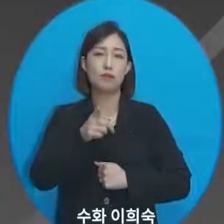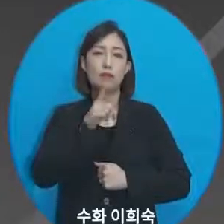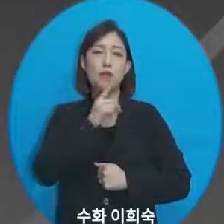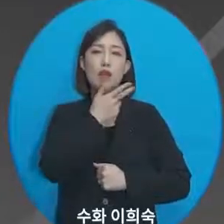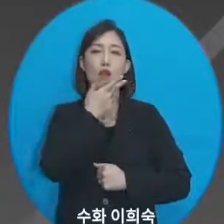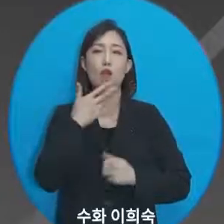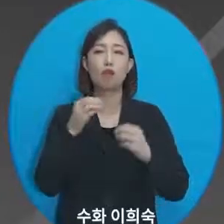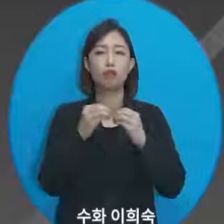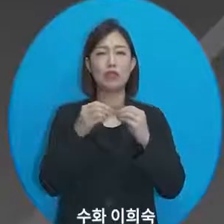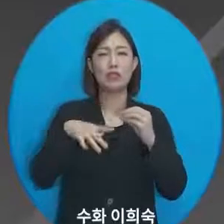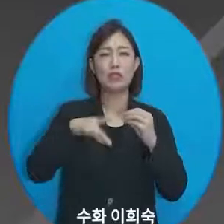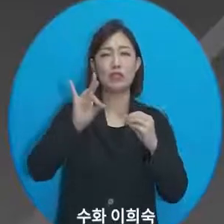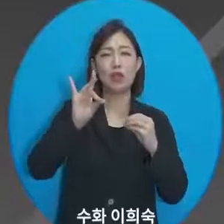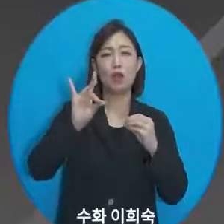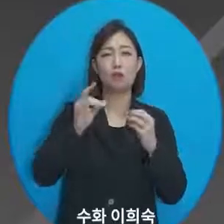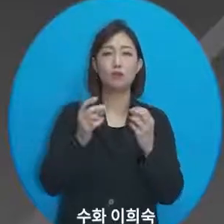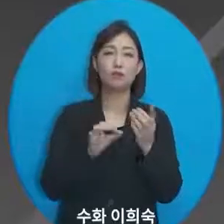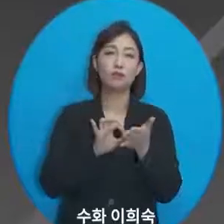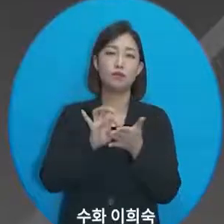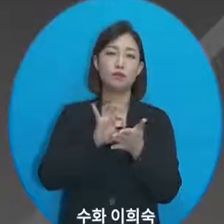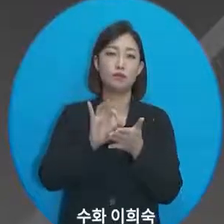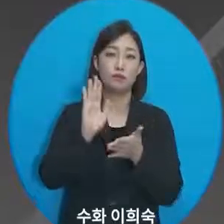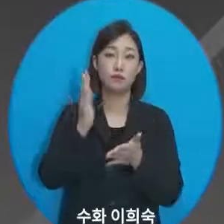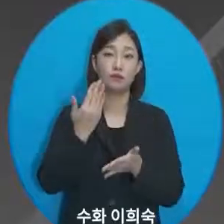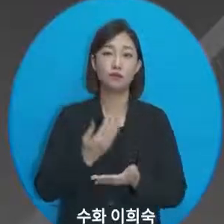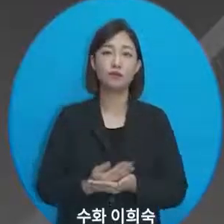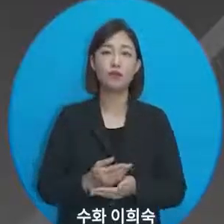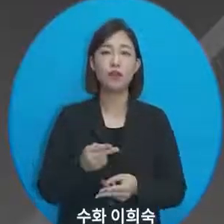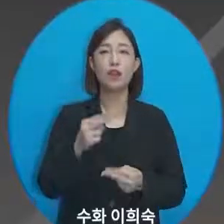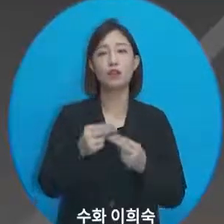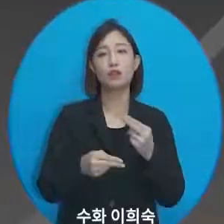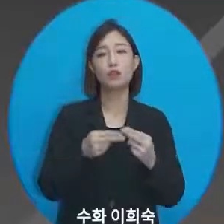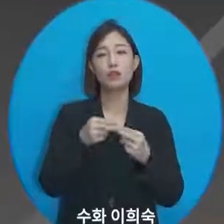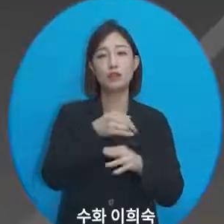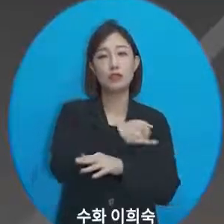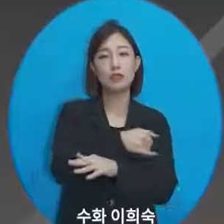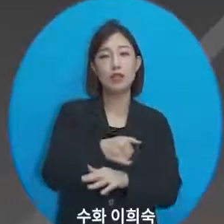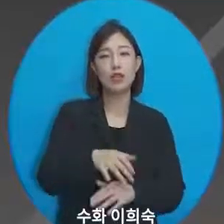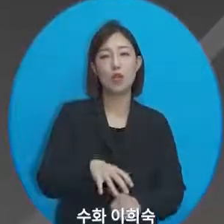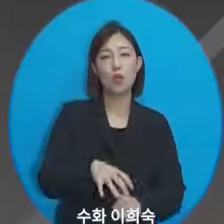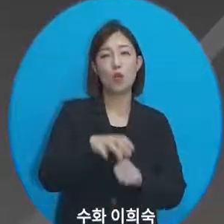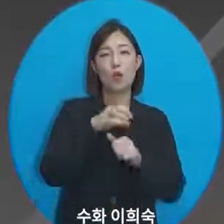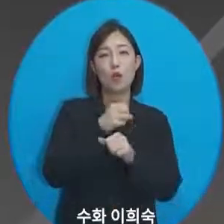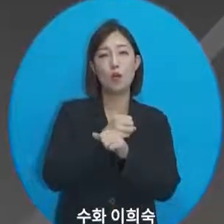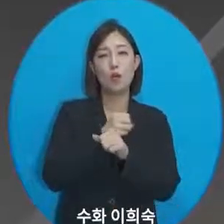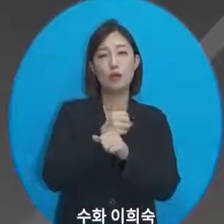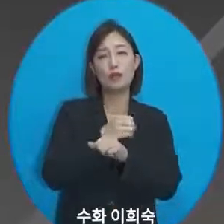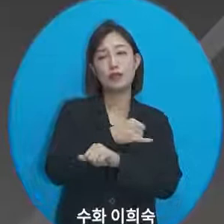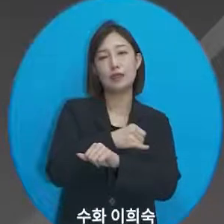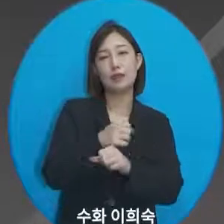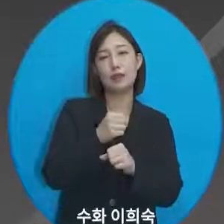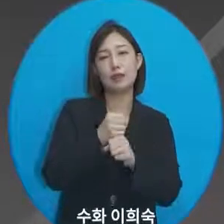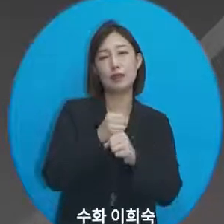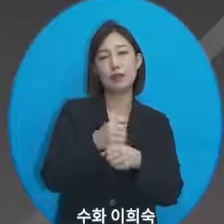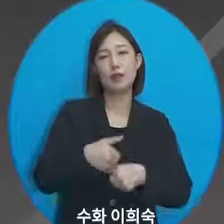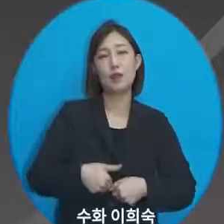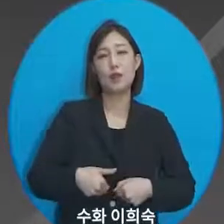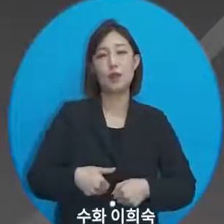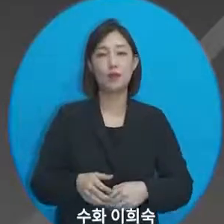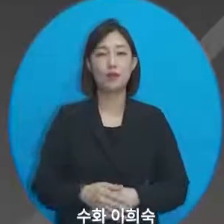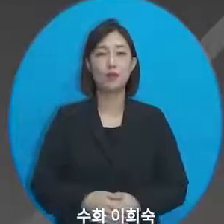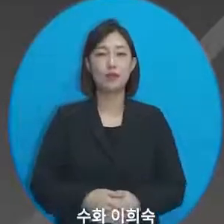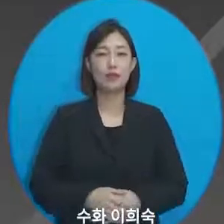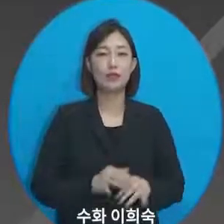시작했습니다. 이제 이러한 상징적 의미가 유니버셜 디자인 속에 적용을 하게 되면, 사회에서 요구되는 것들과 사회